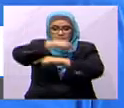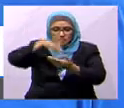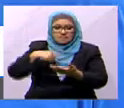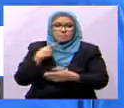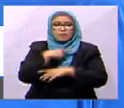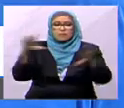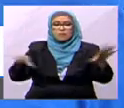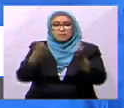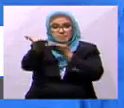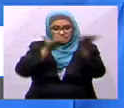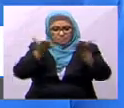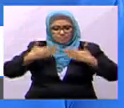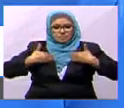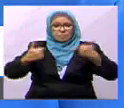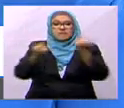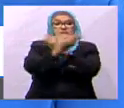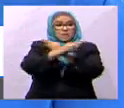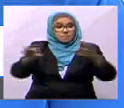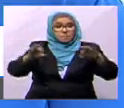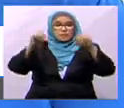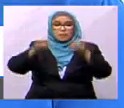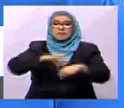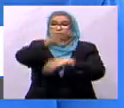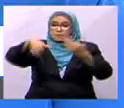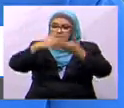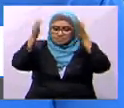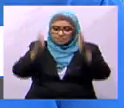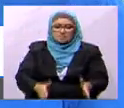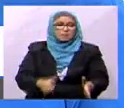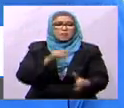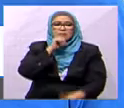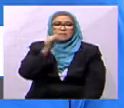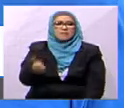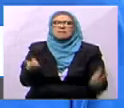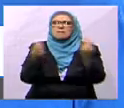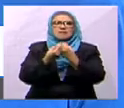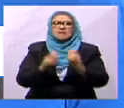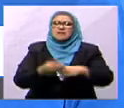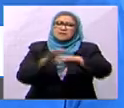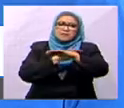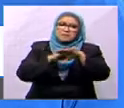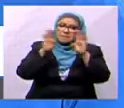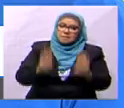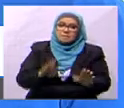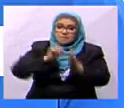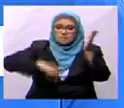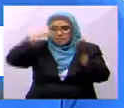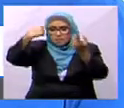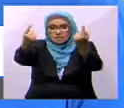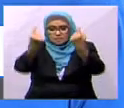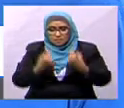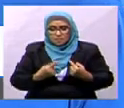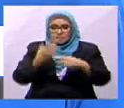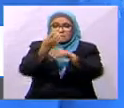pemeriksaan kesihatan secara percuma yang mana membolehkan semua rakyat sama ada tak kisah bangsa lah untuk datang untuk mendapatkan perkhidmatan yang